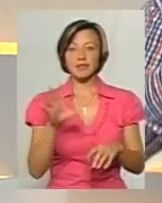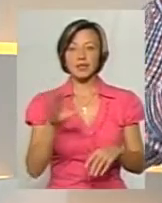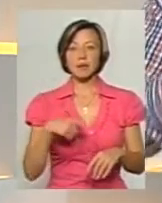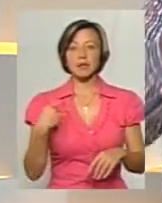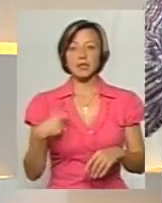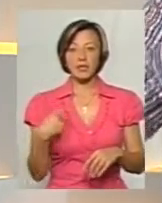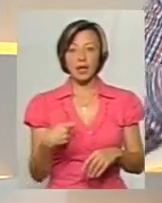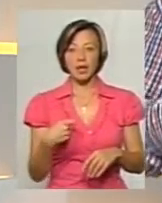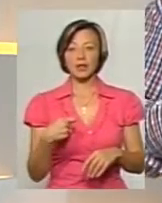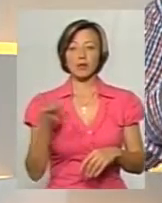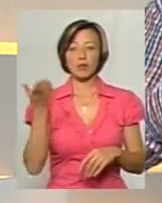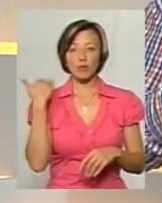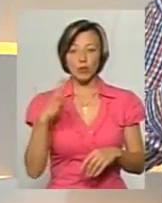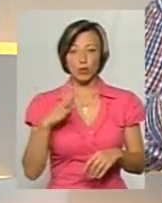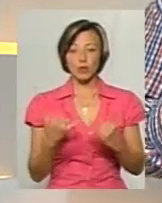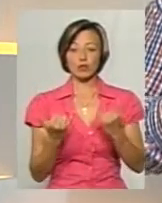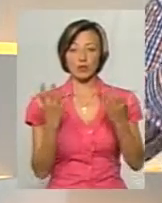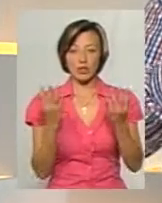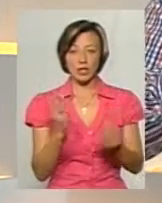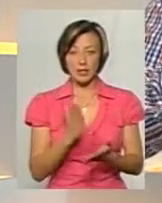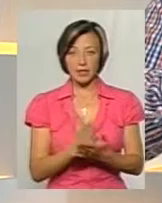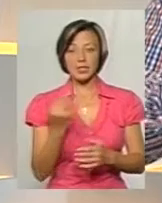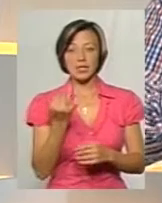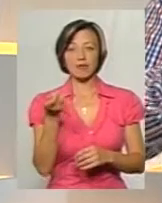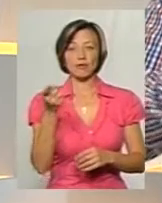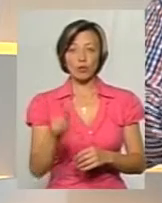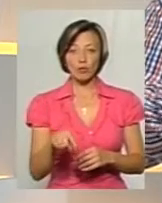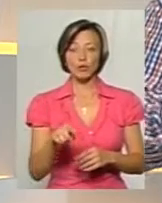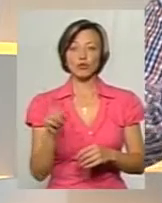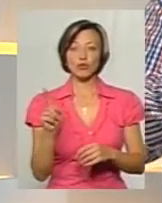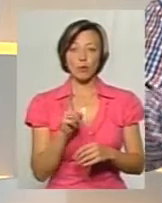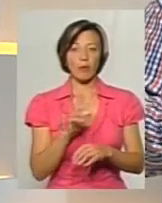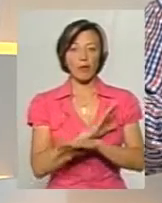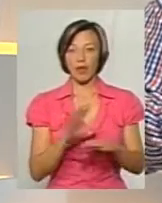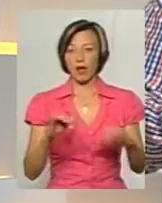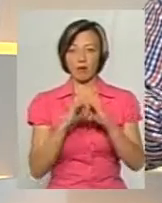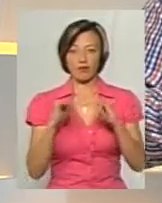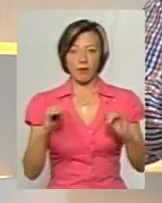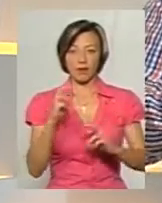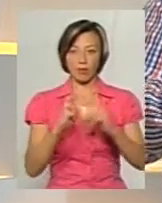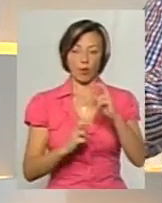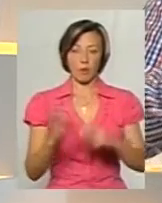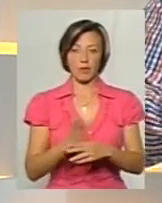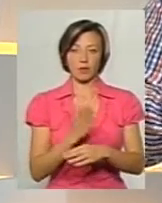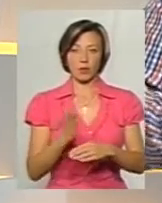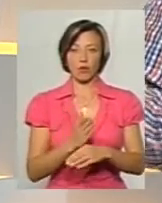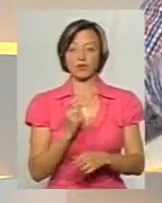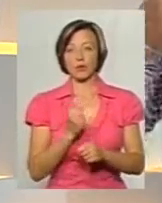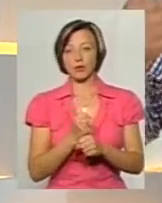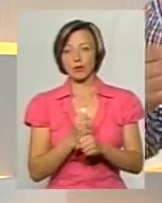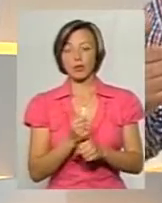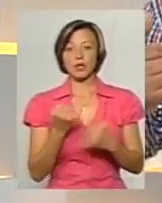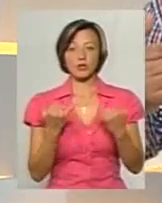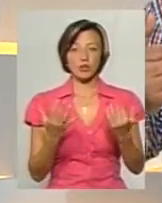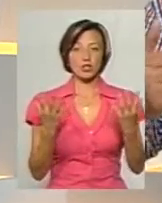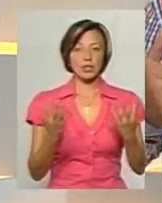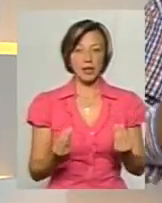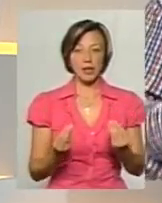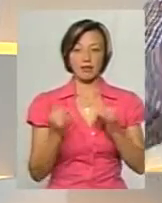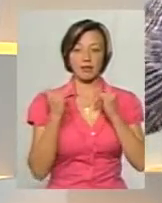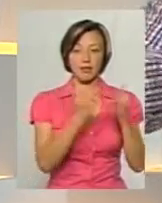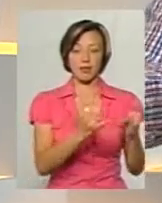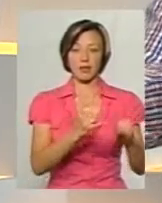які прийшли, які на сьогоднішній день є, вони зацікавлені в тому, щоб не розвивалася промисловість. Тому що вони працюють на сьогоднішній день на